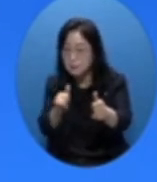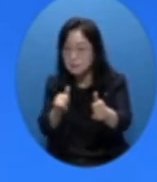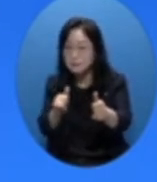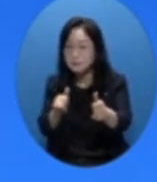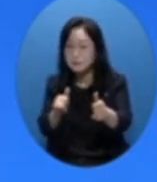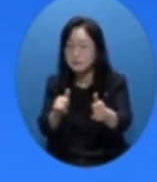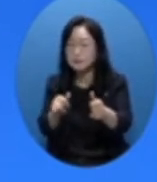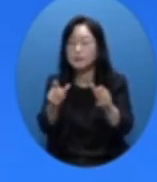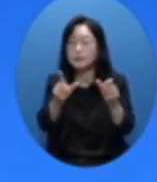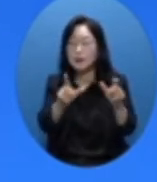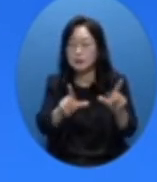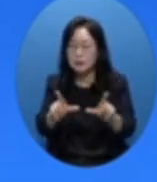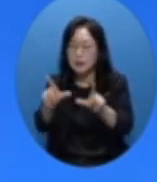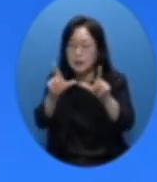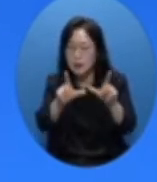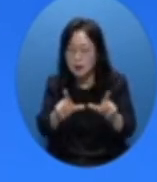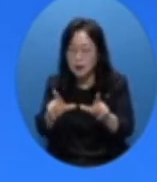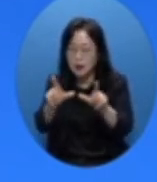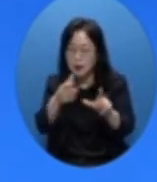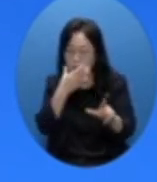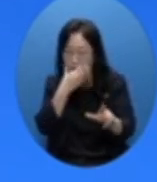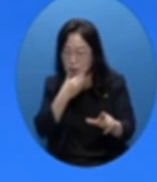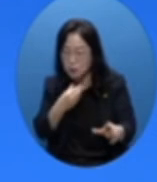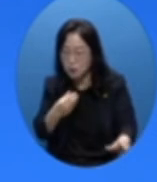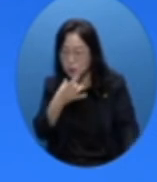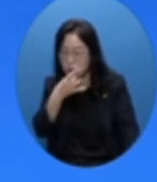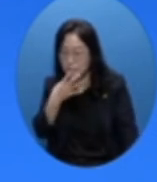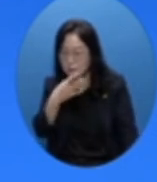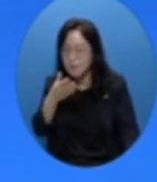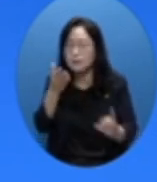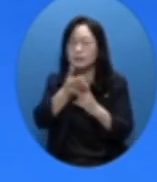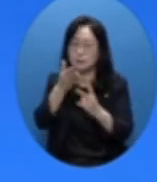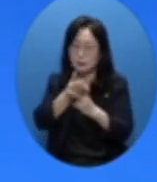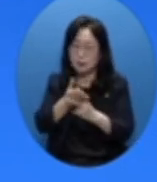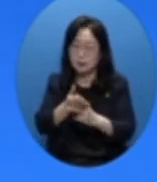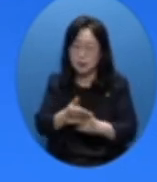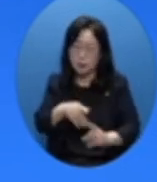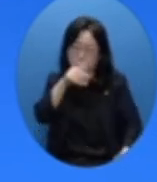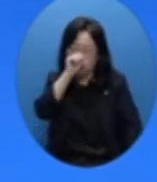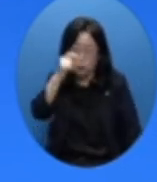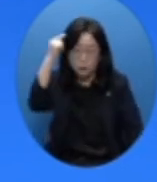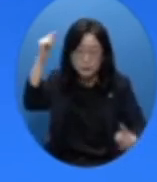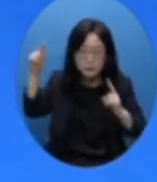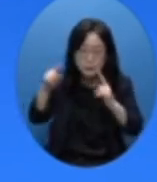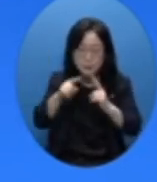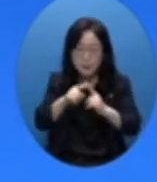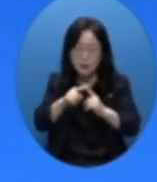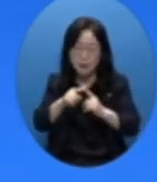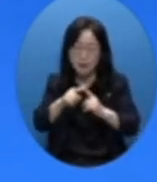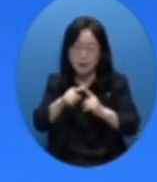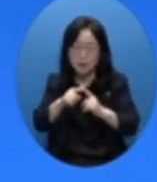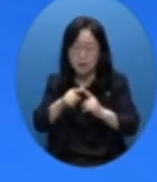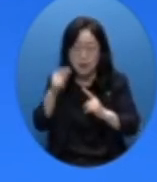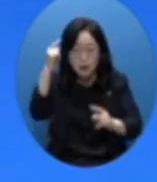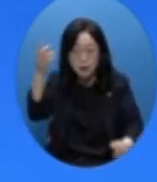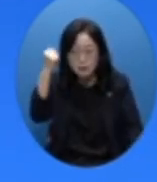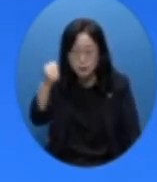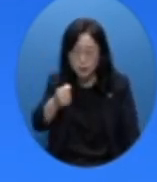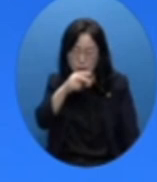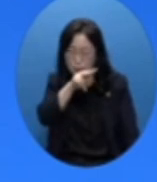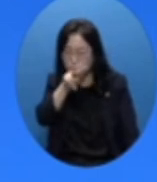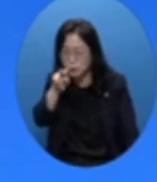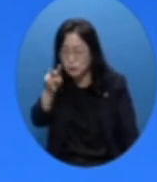삶이 결정이 됩니다 긍정적인 눈으로 을 인생을 밝게 보고 사는 사람은 그